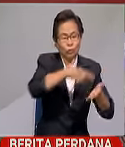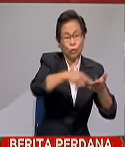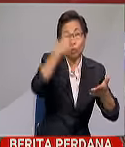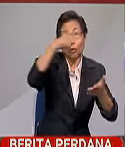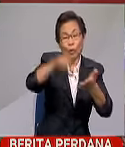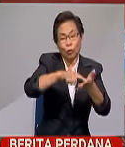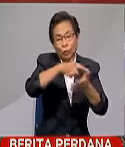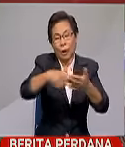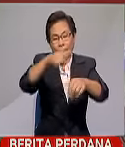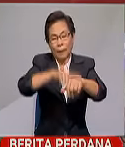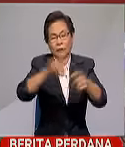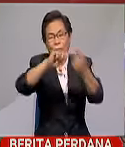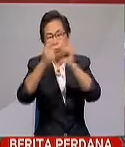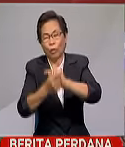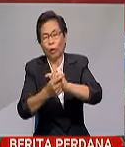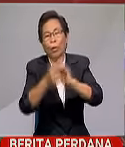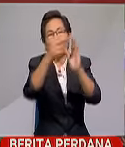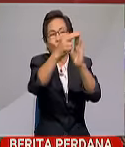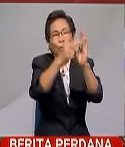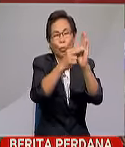pada ketika pindaan